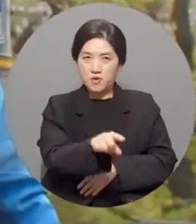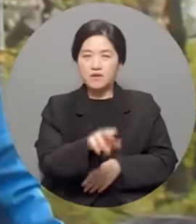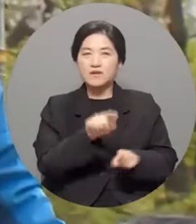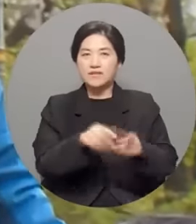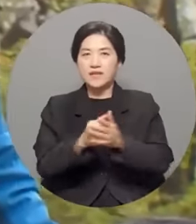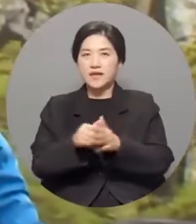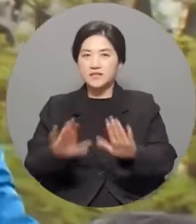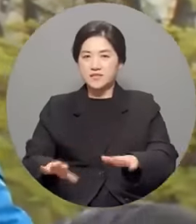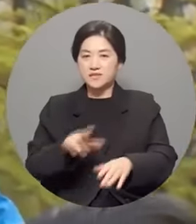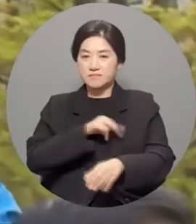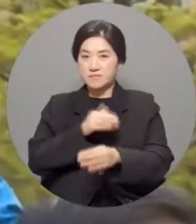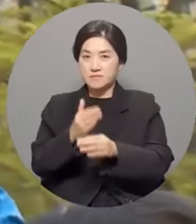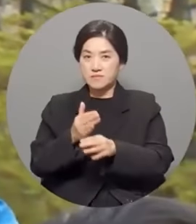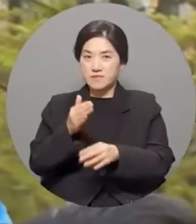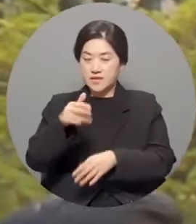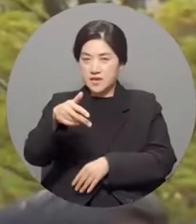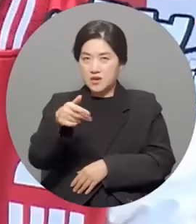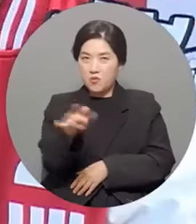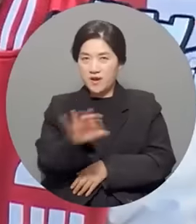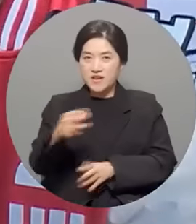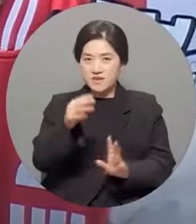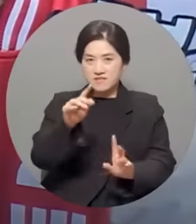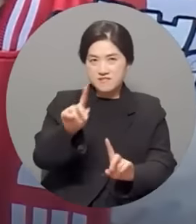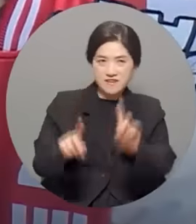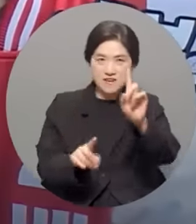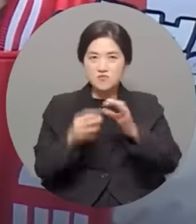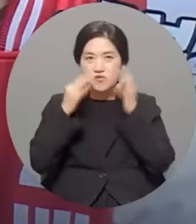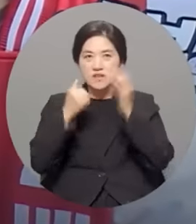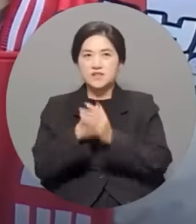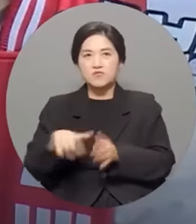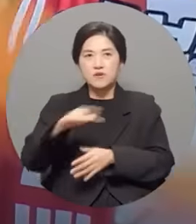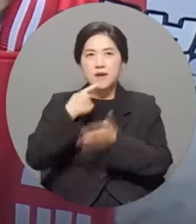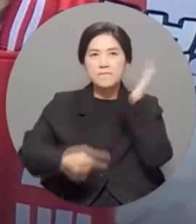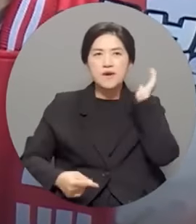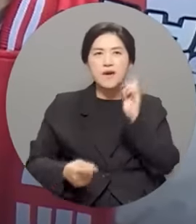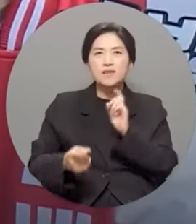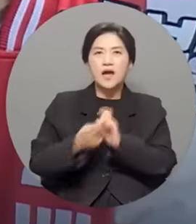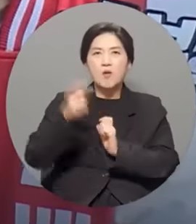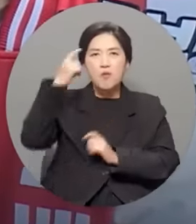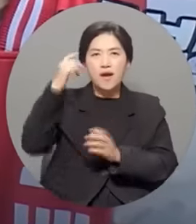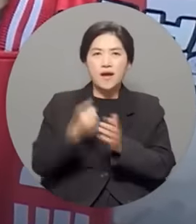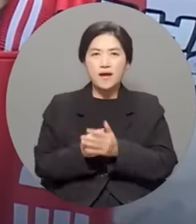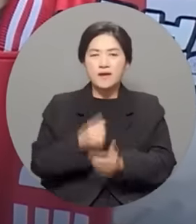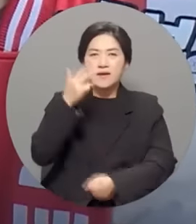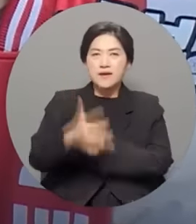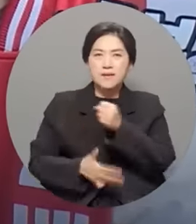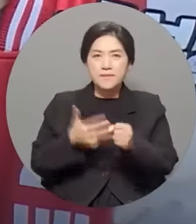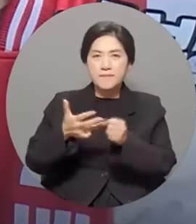후보를 상대로 역전극을 노립니다. 우리가 왜 피해를 봐야 합니까?